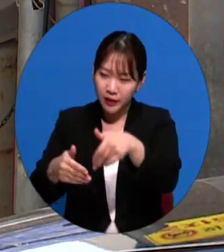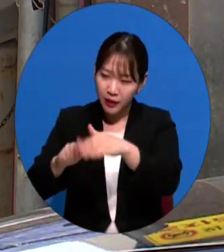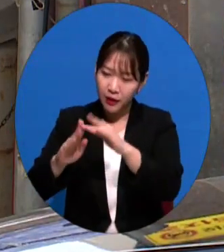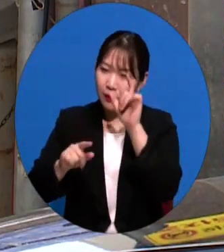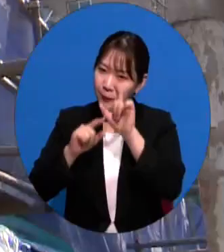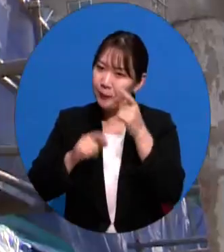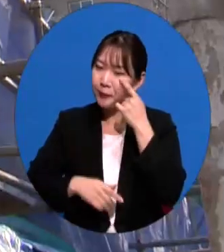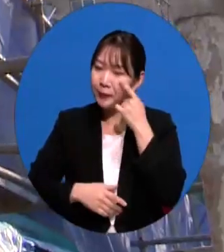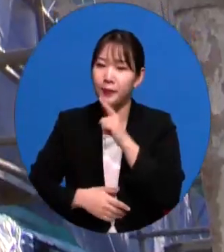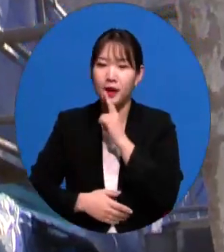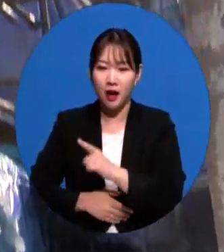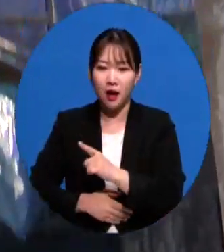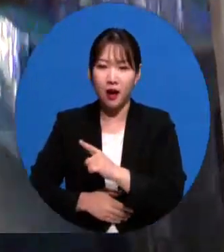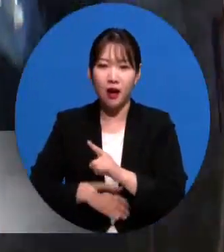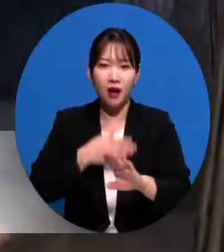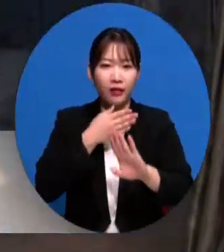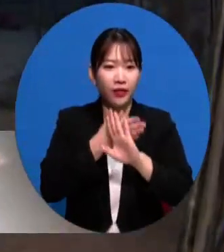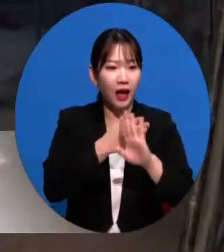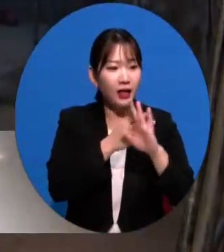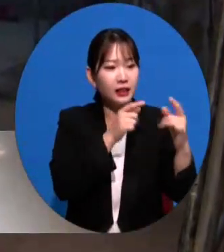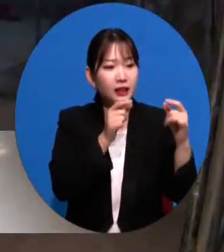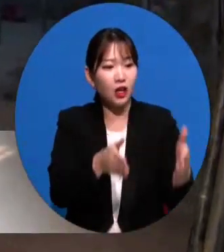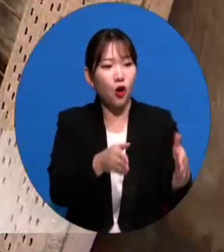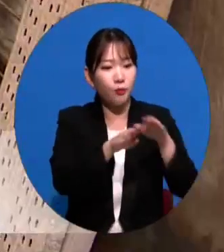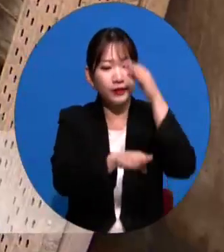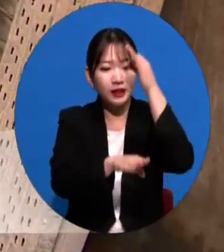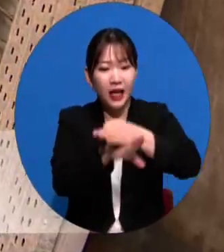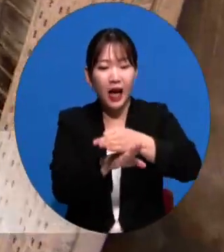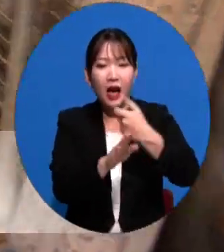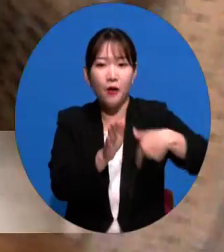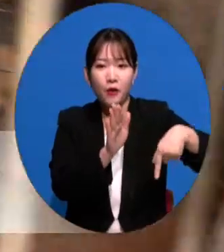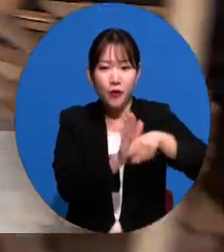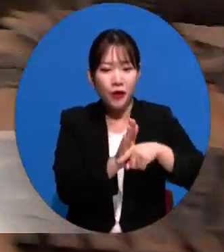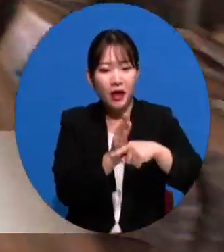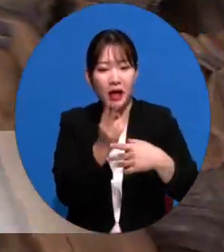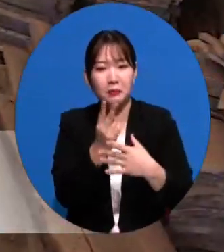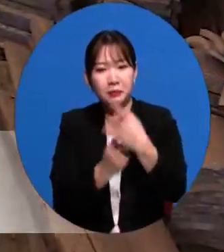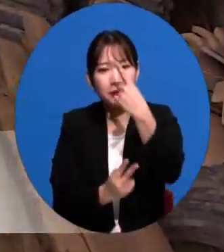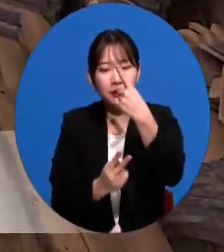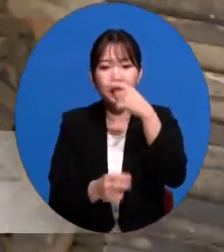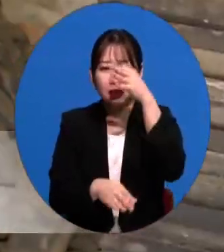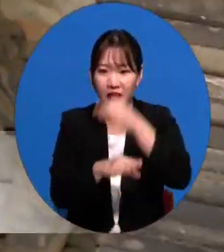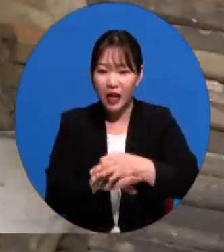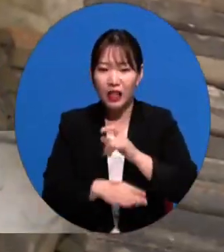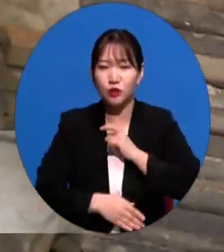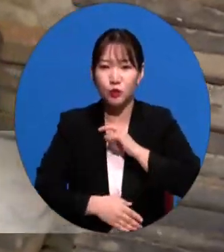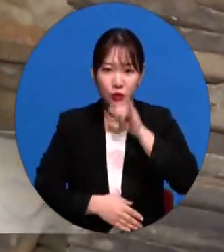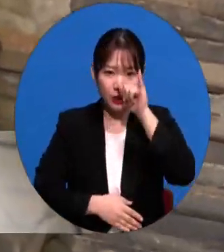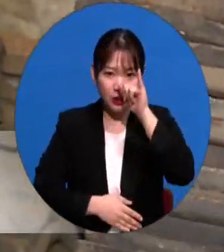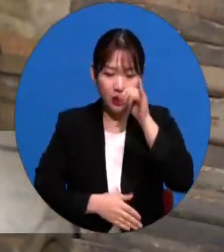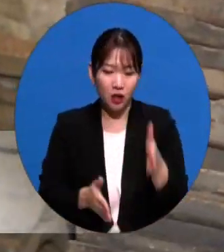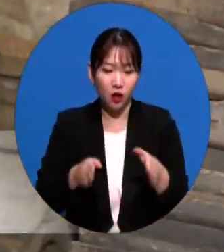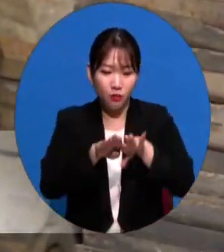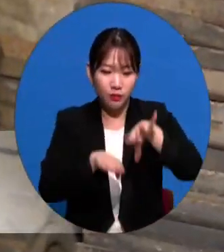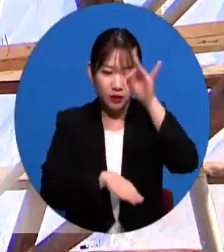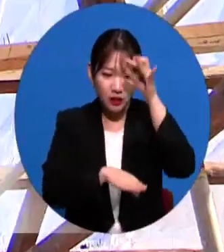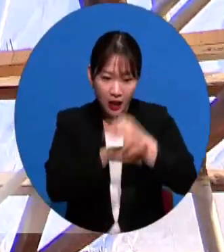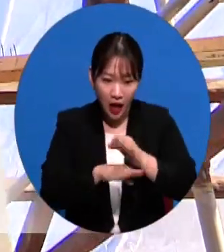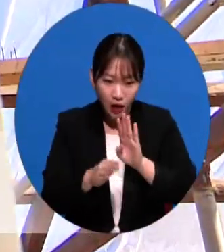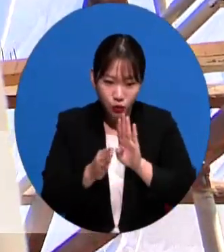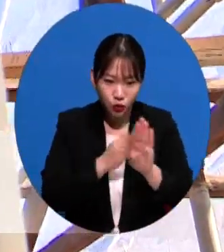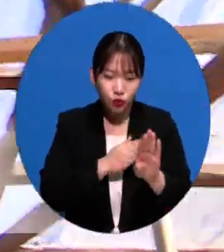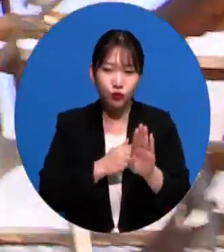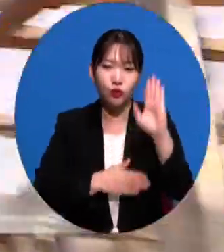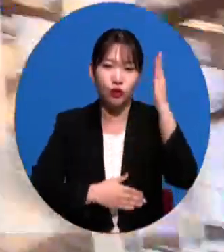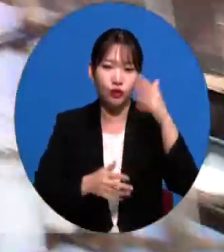것. 다른 인접 건물 매입을 위한 패키지 매입 의혹 속에 건물부터 사들인 뒤 이후